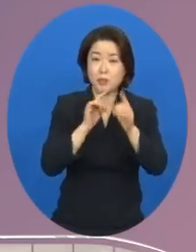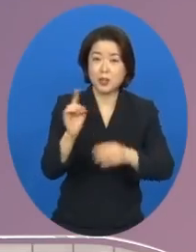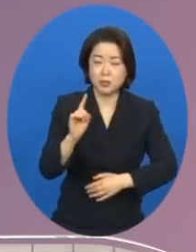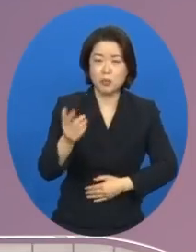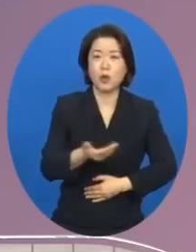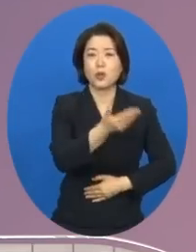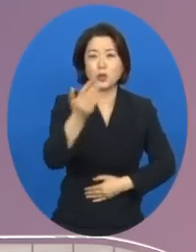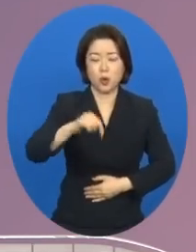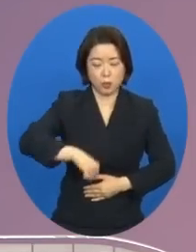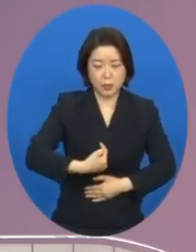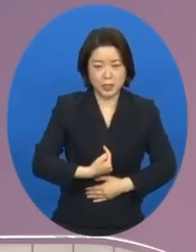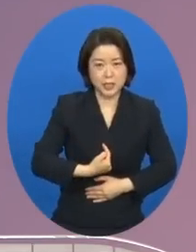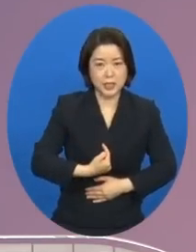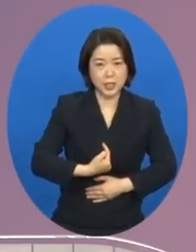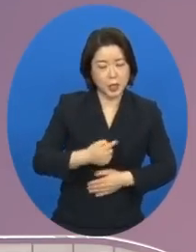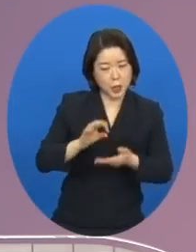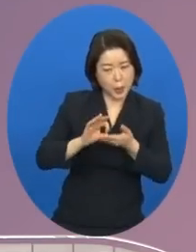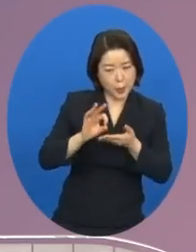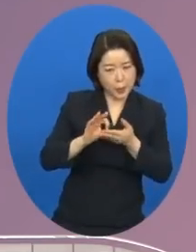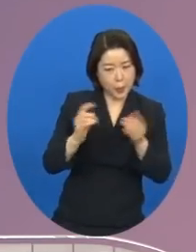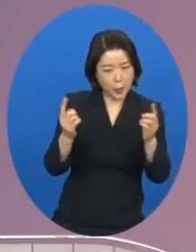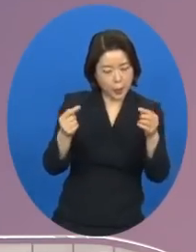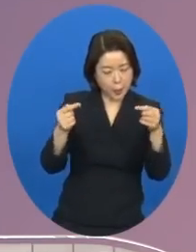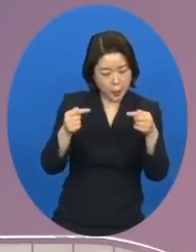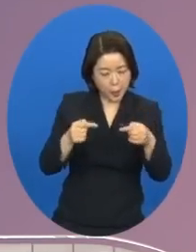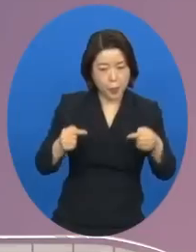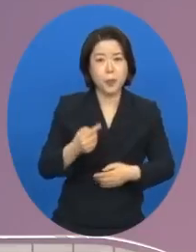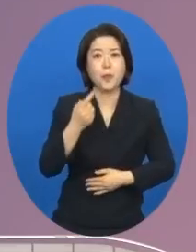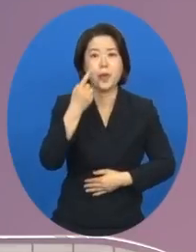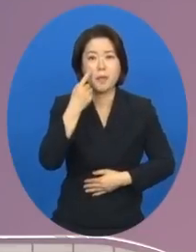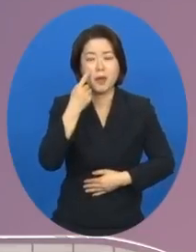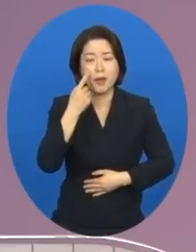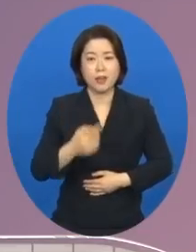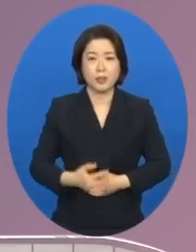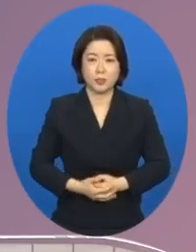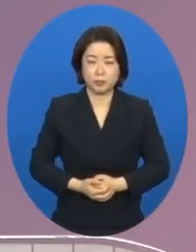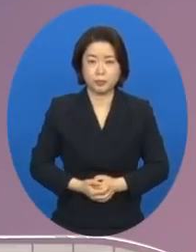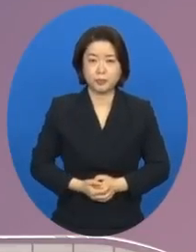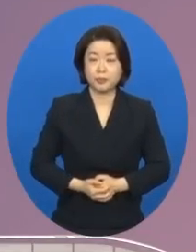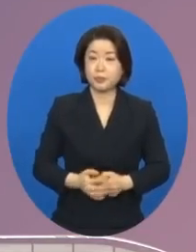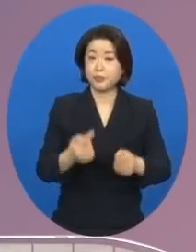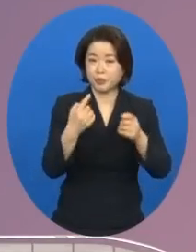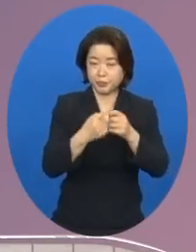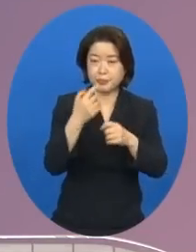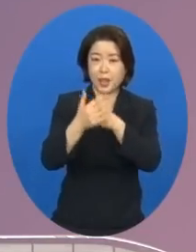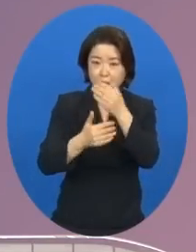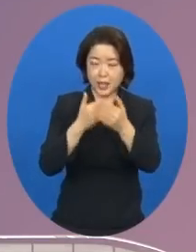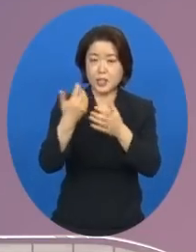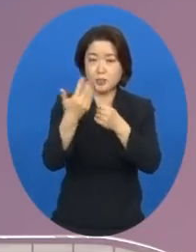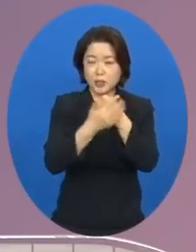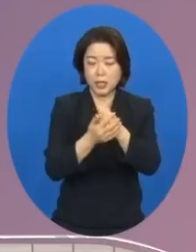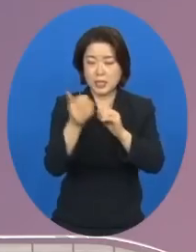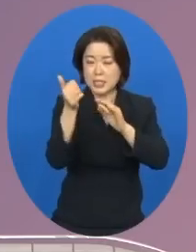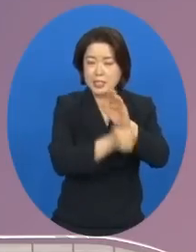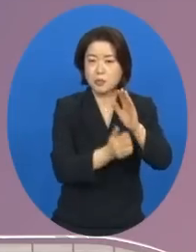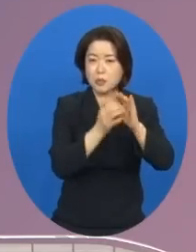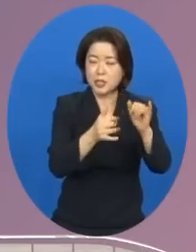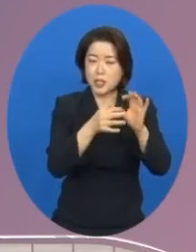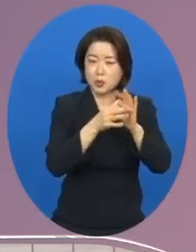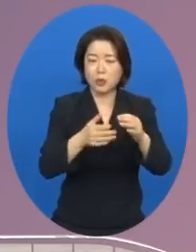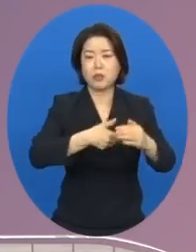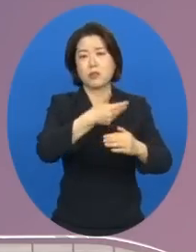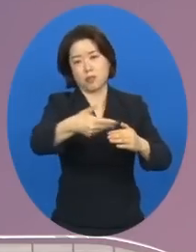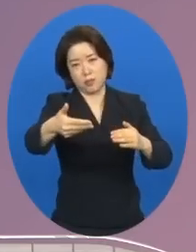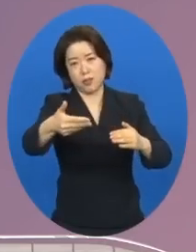여러분 자신에게 한번 적용해 보시기를 바랍니다. 첫 번째로, 하나님의 은혜는 실패자를 통하여 흘러갑니다.